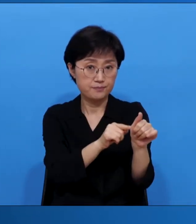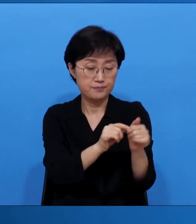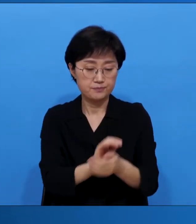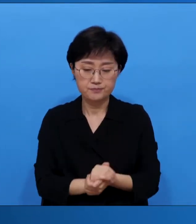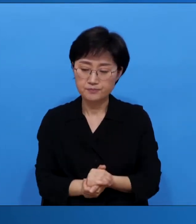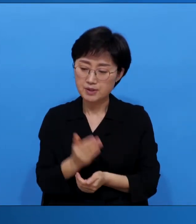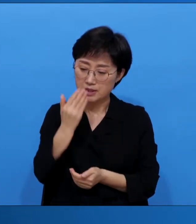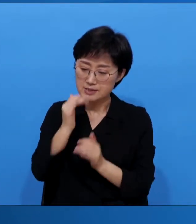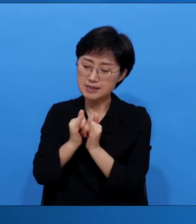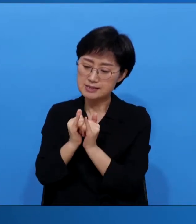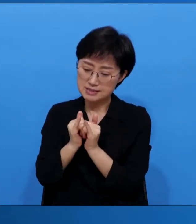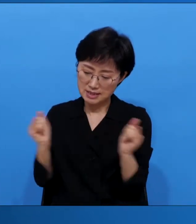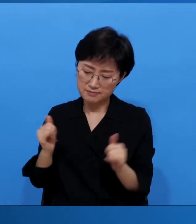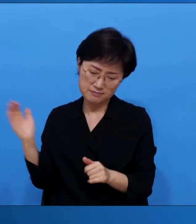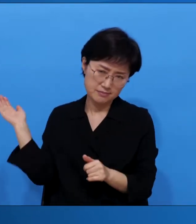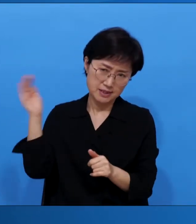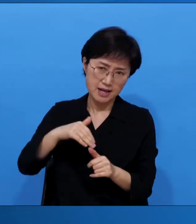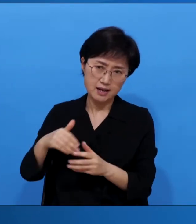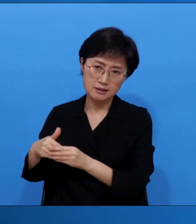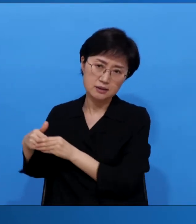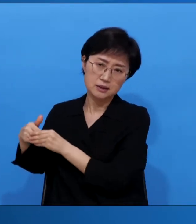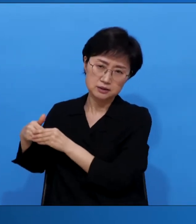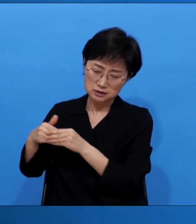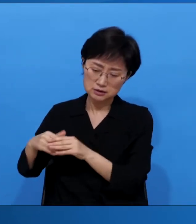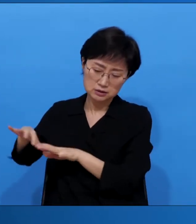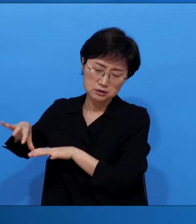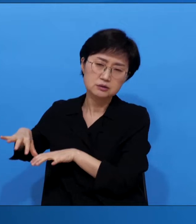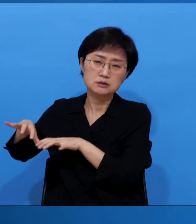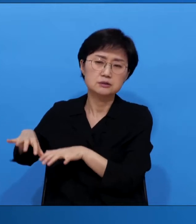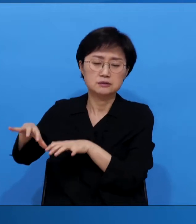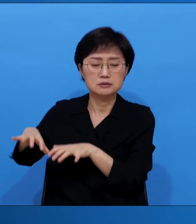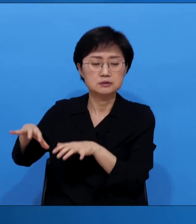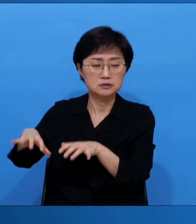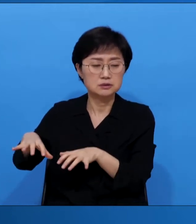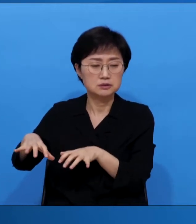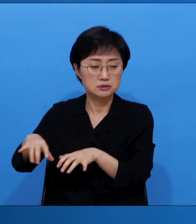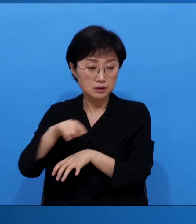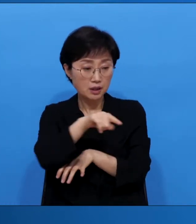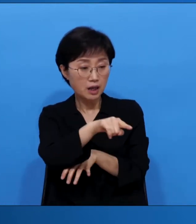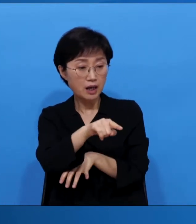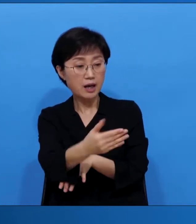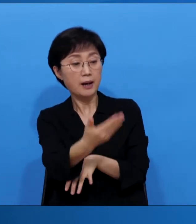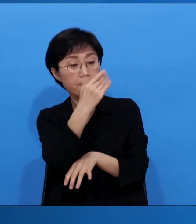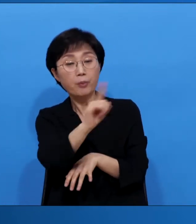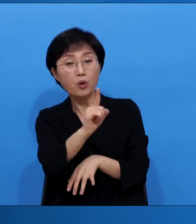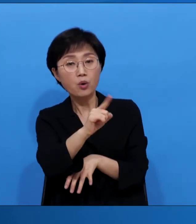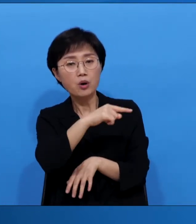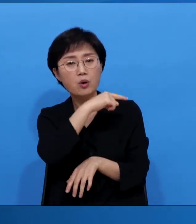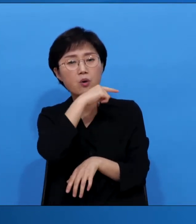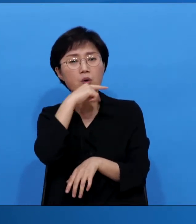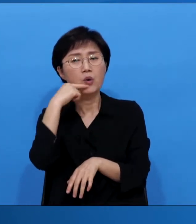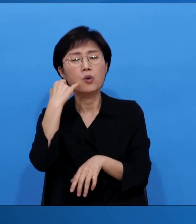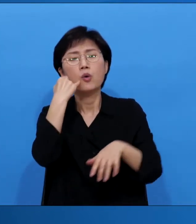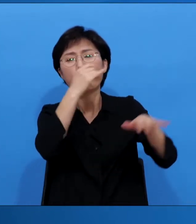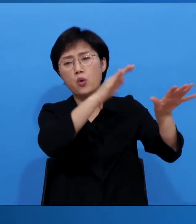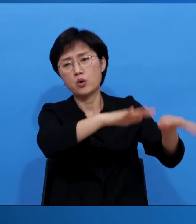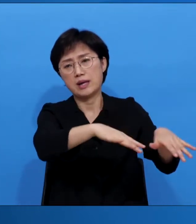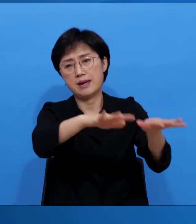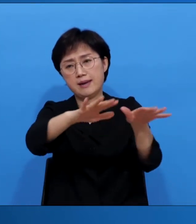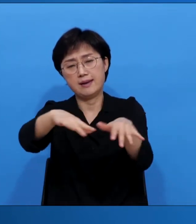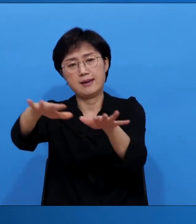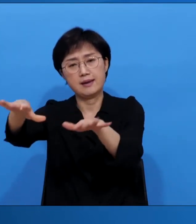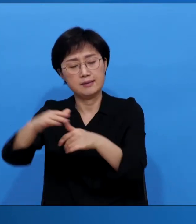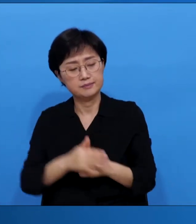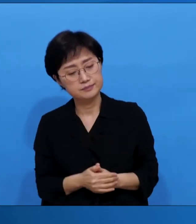이스라엘 민족 데리고 홍해 앞에 왔잖아요. Moses led the Israelites out, and they stood before the Red